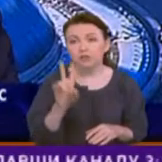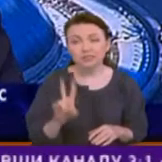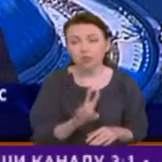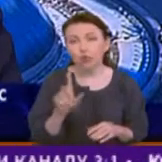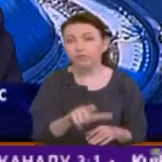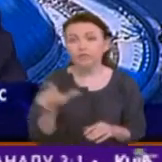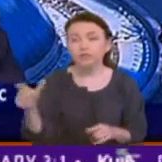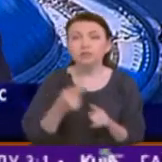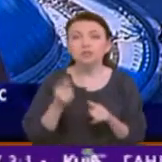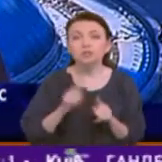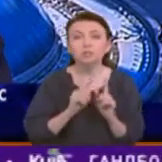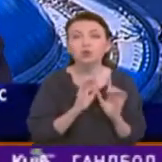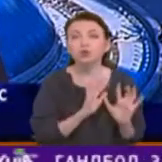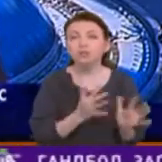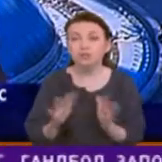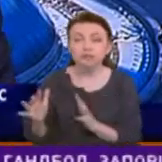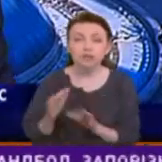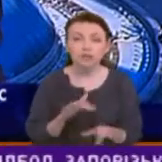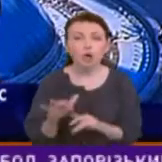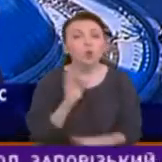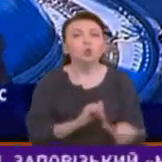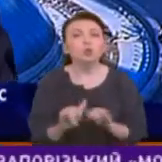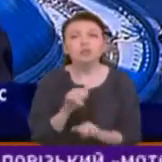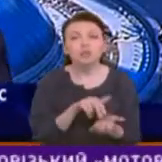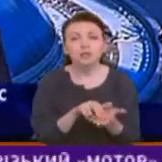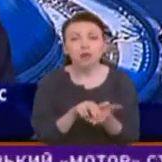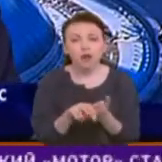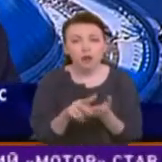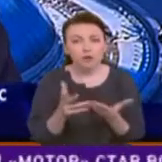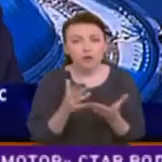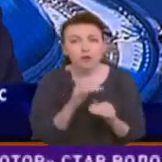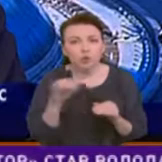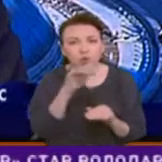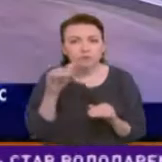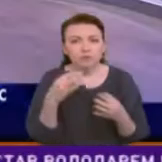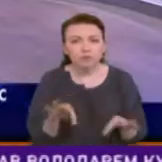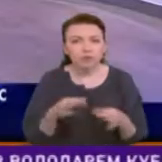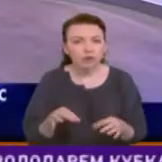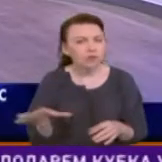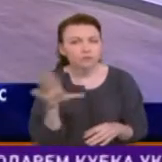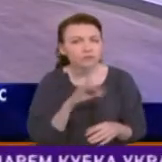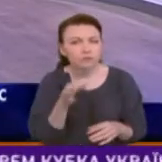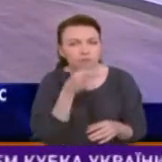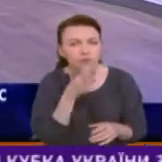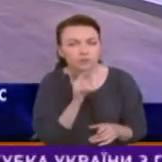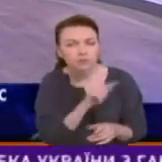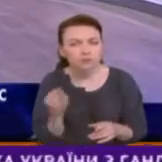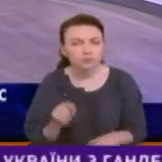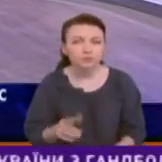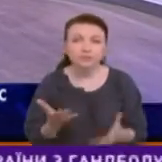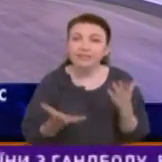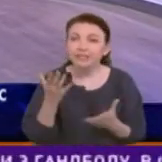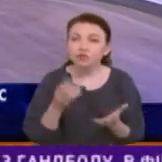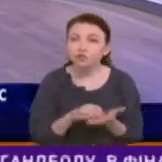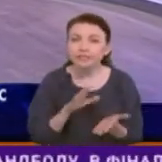церковники на ці процеси, на те, куди йде, на ступінь демократизації. Можливо, не всім це підходить. Ну, а якщо не зареєстрований